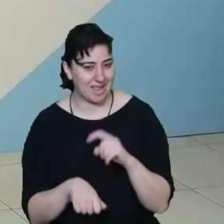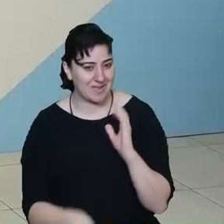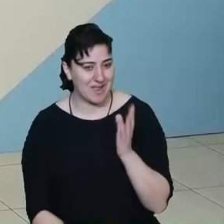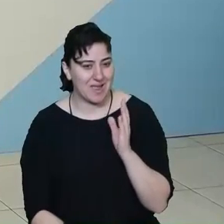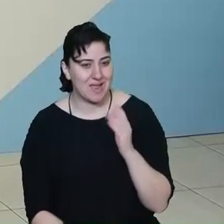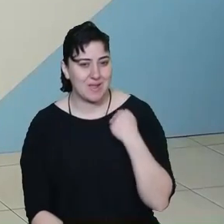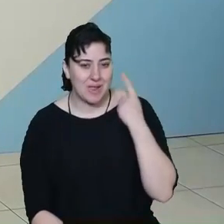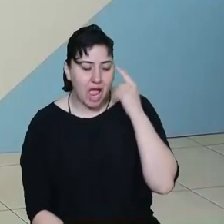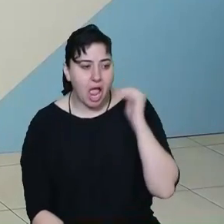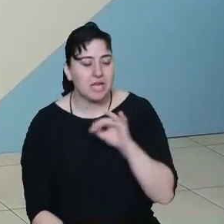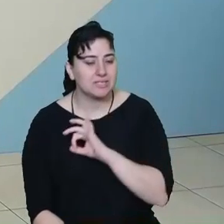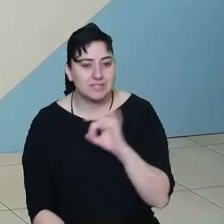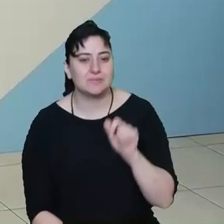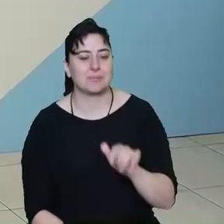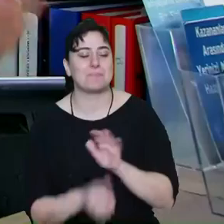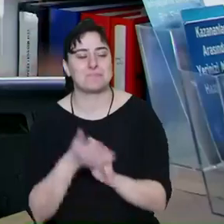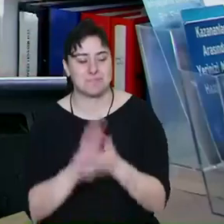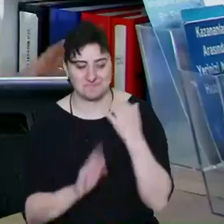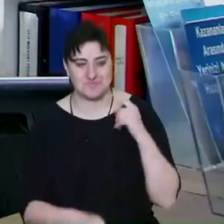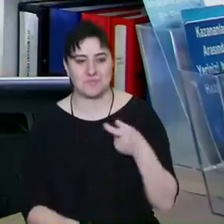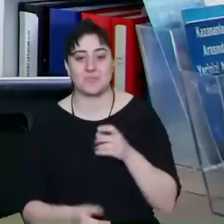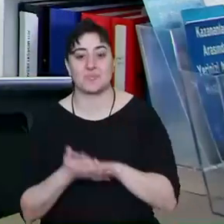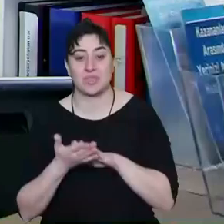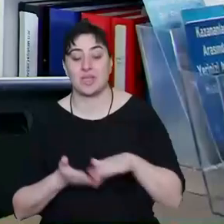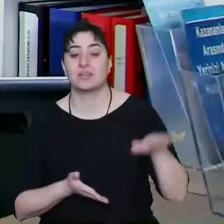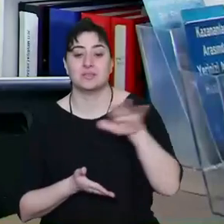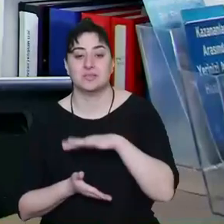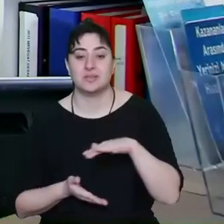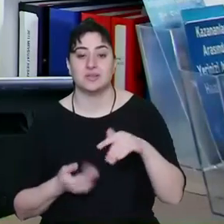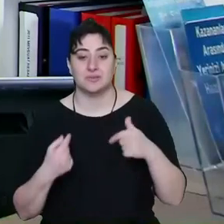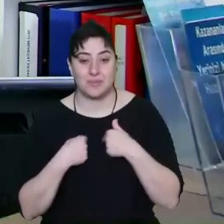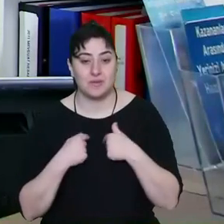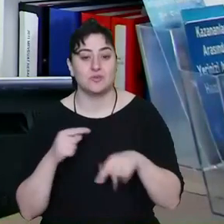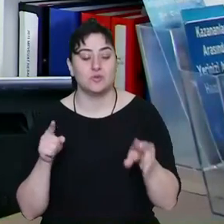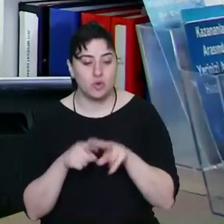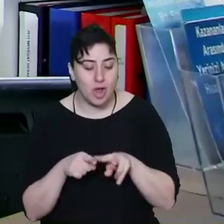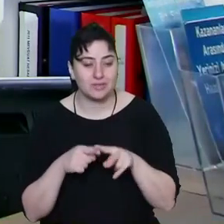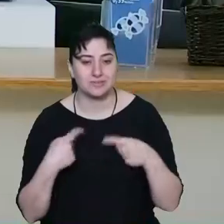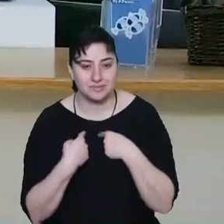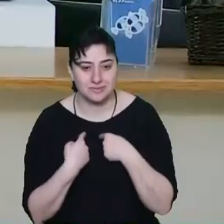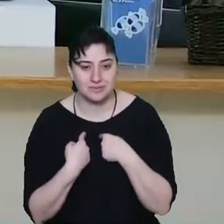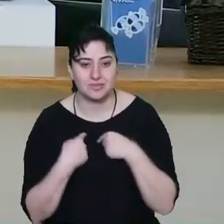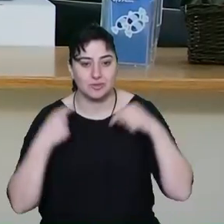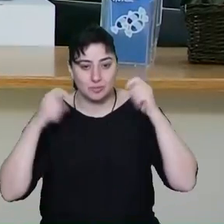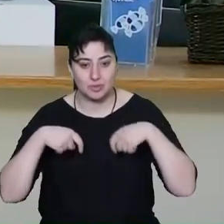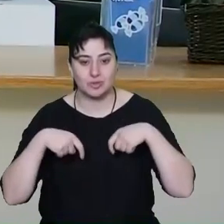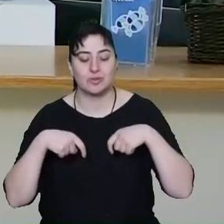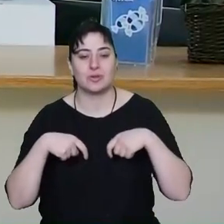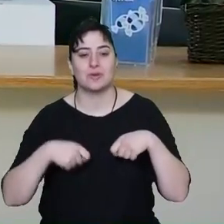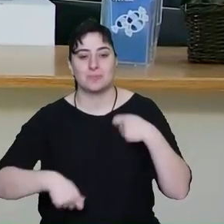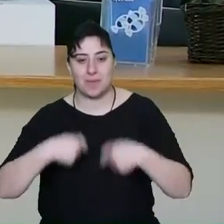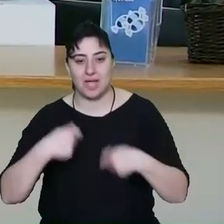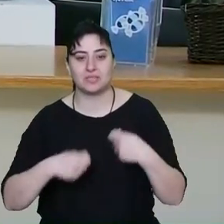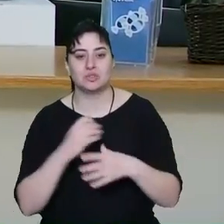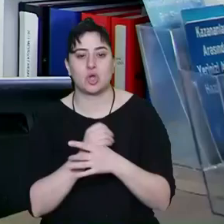Ya bu benim aklıma nasıl gelmedi? Tamam bu iş bitti. Arkadaşlar, ben Nurhan Süleymanoğlu. Bugün